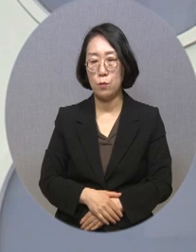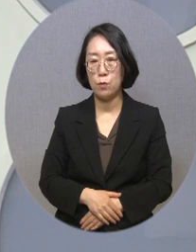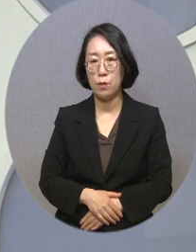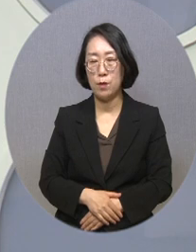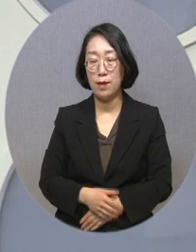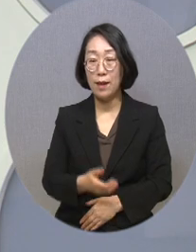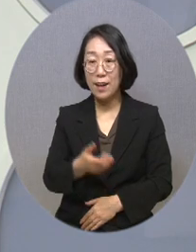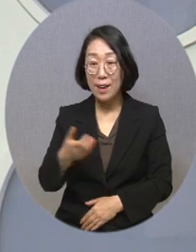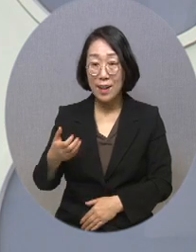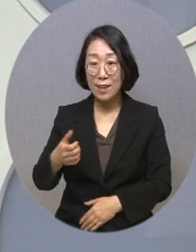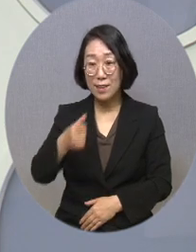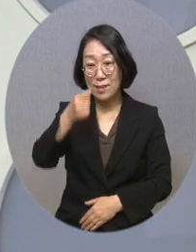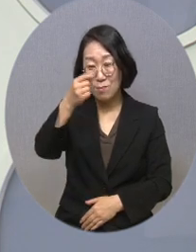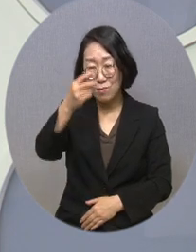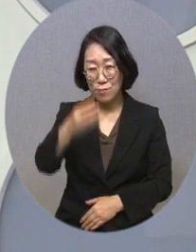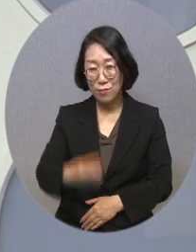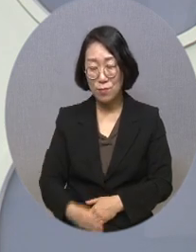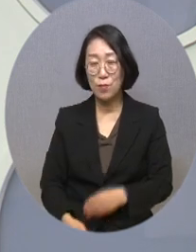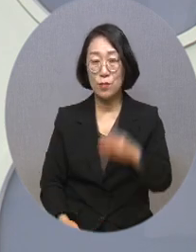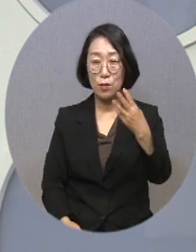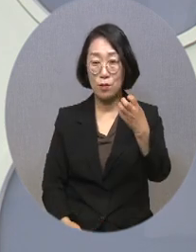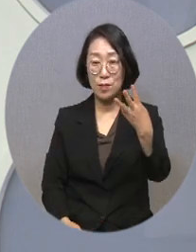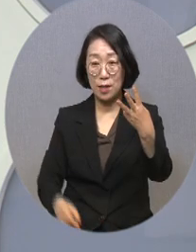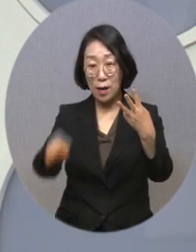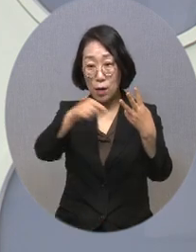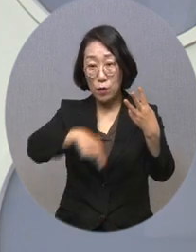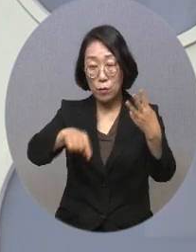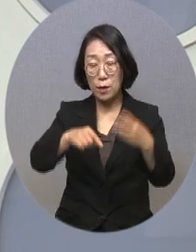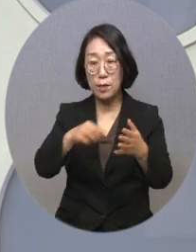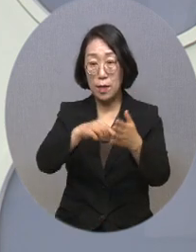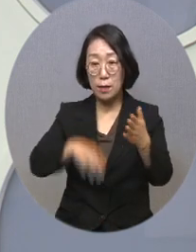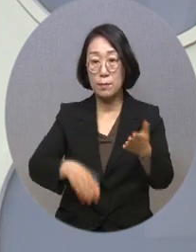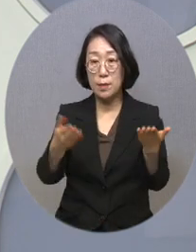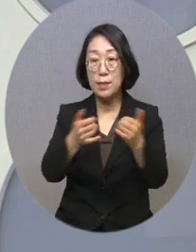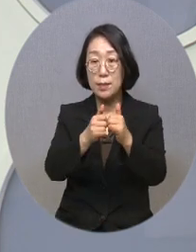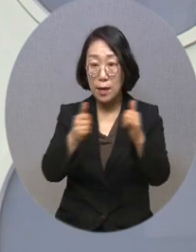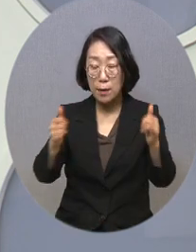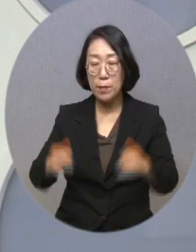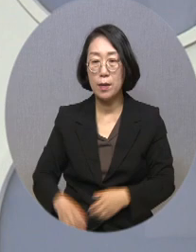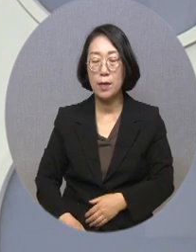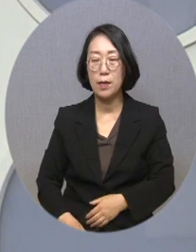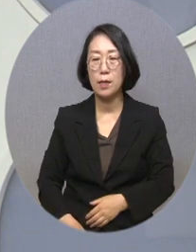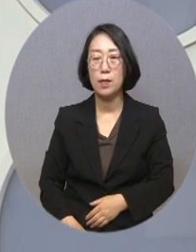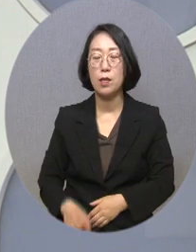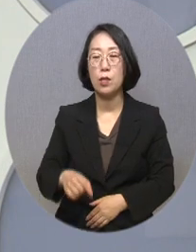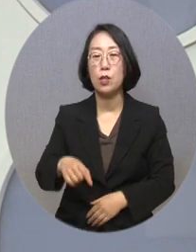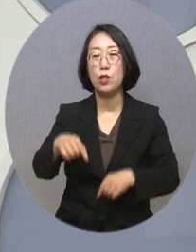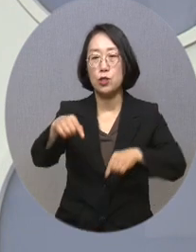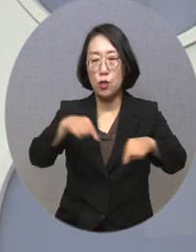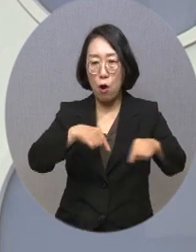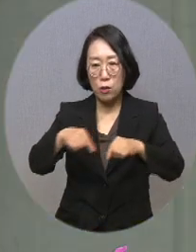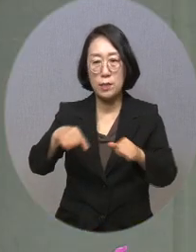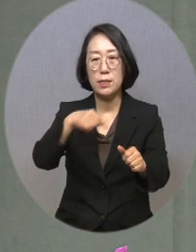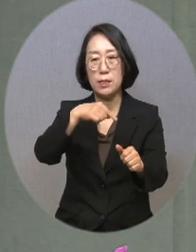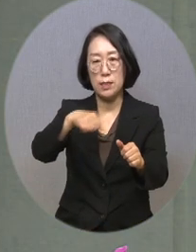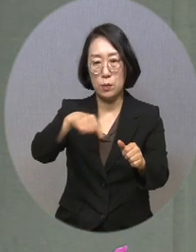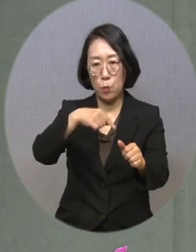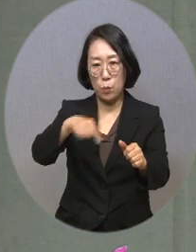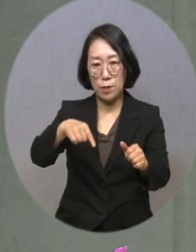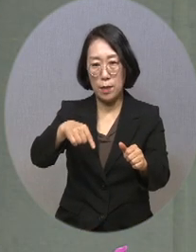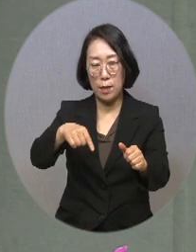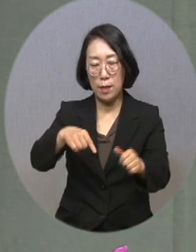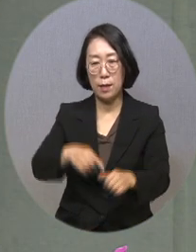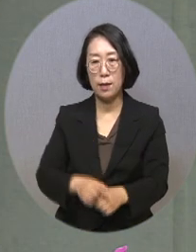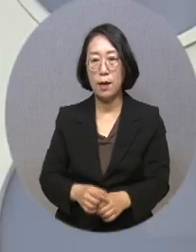아젠다에서 33 중에 하나로 세무사 정치 지도자 아카데미를 지금 개설을 했습니다.